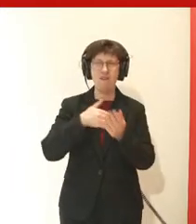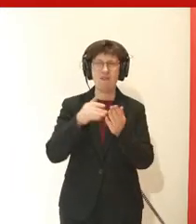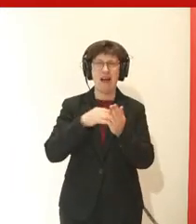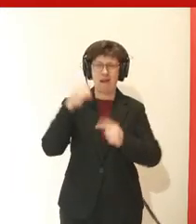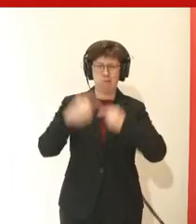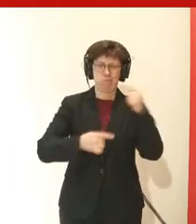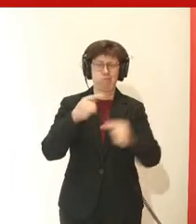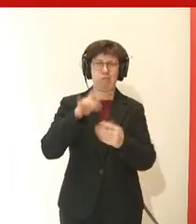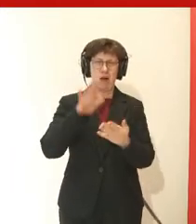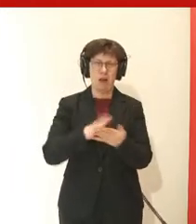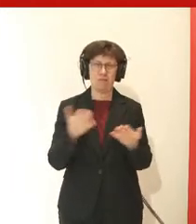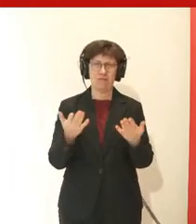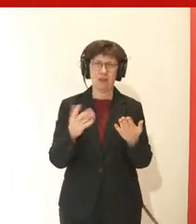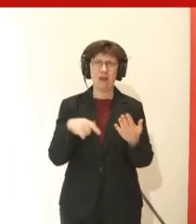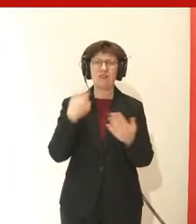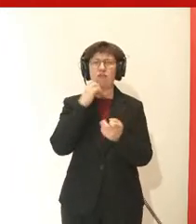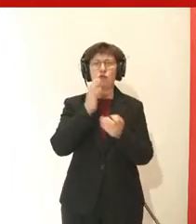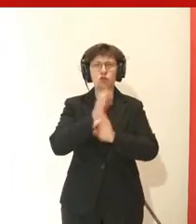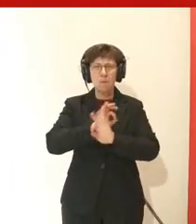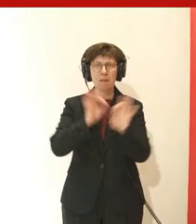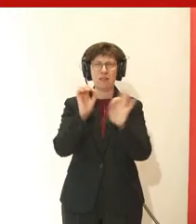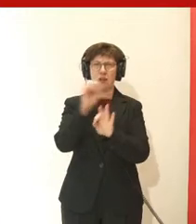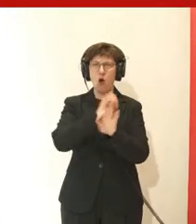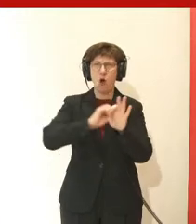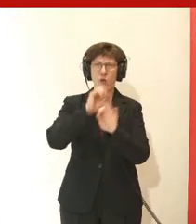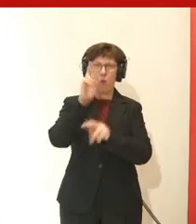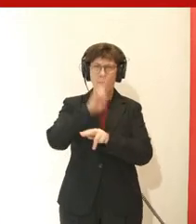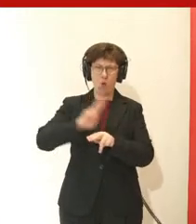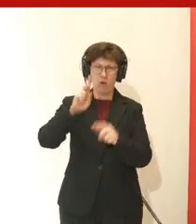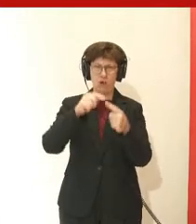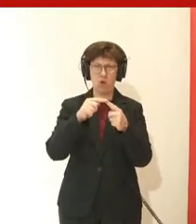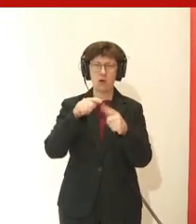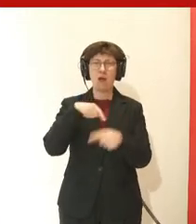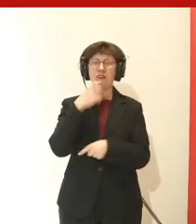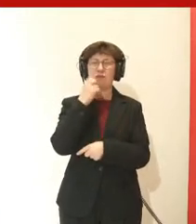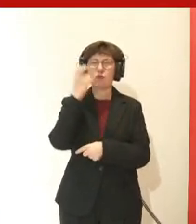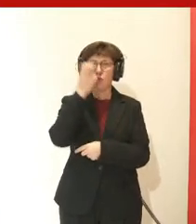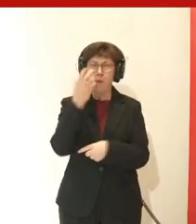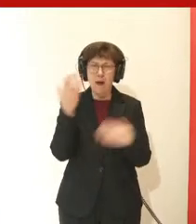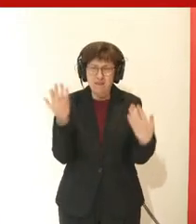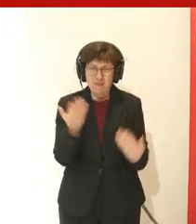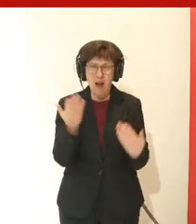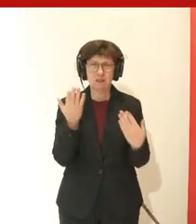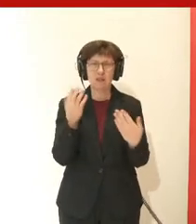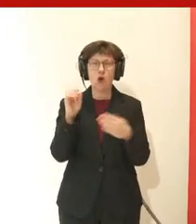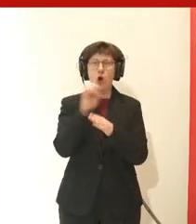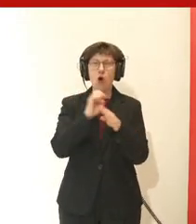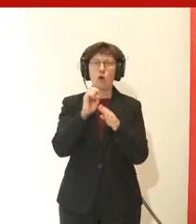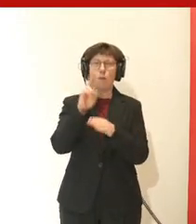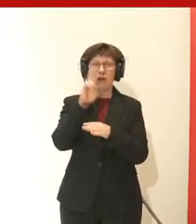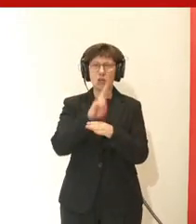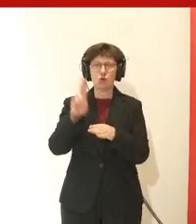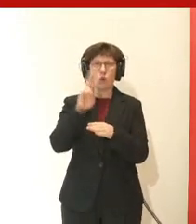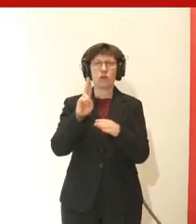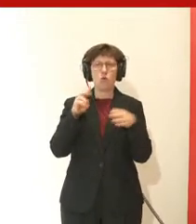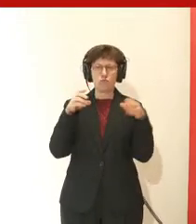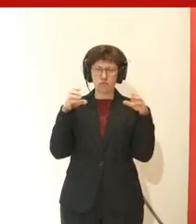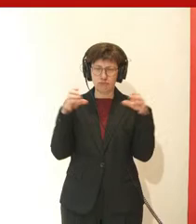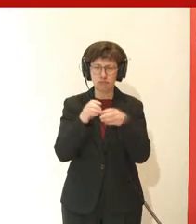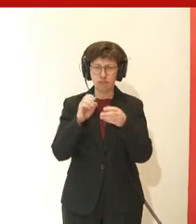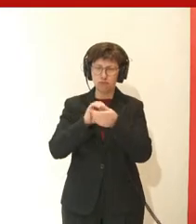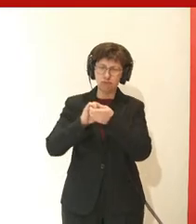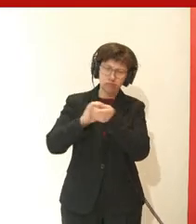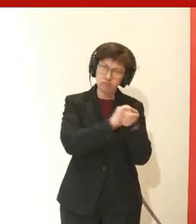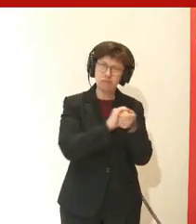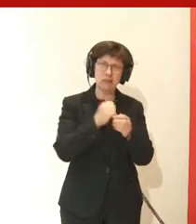vorankommt wir wollen eine bessere europäische union wir wollen dafür sorge tragen dass die europäische union einig und souverän